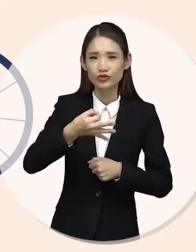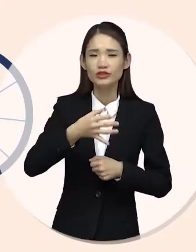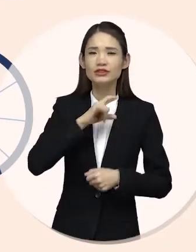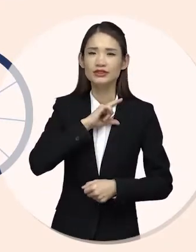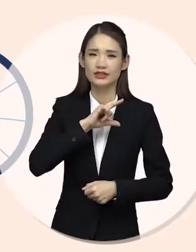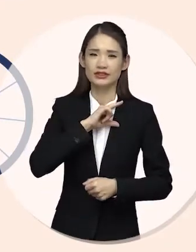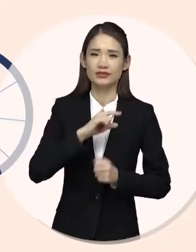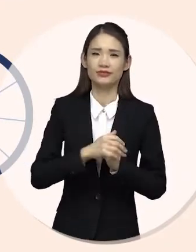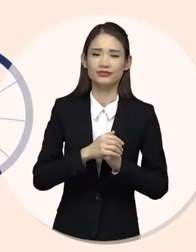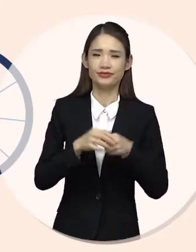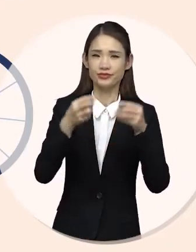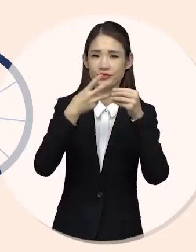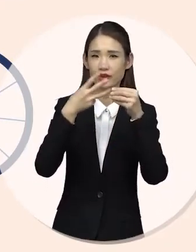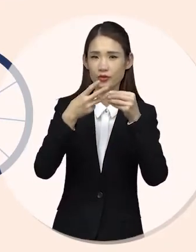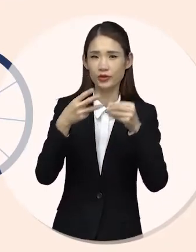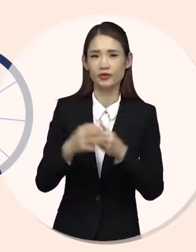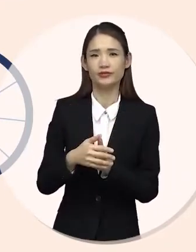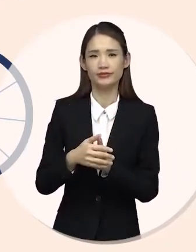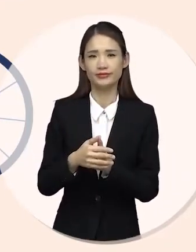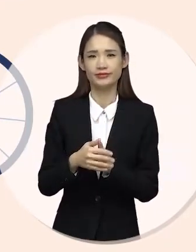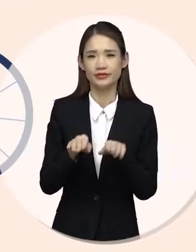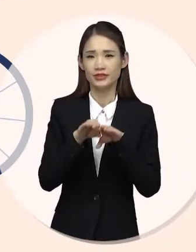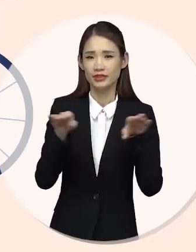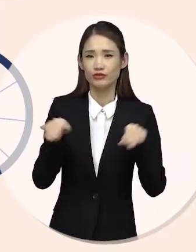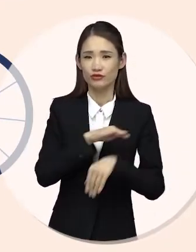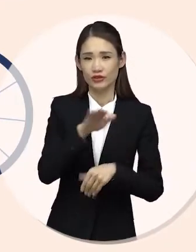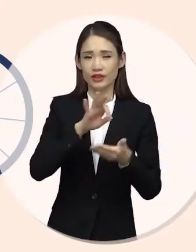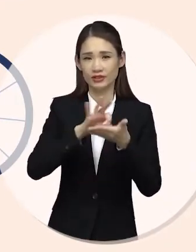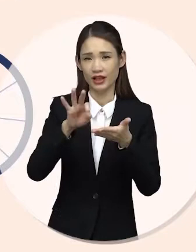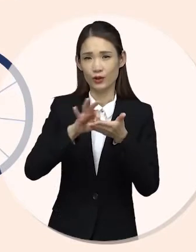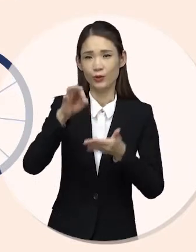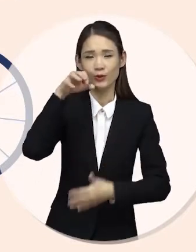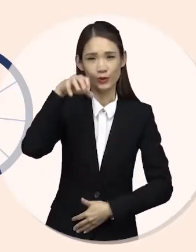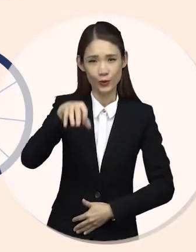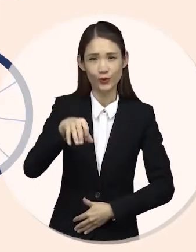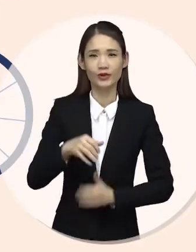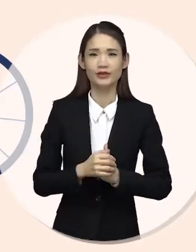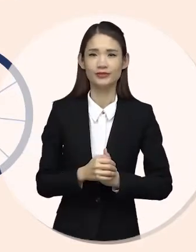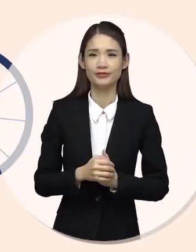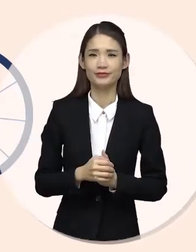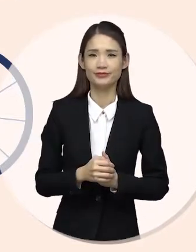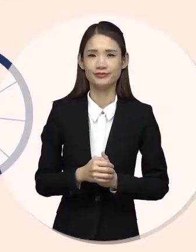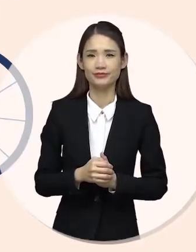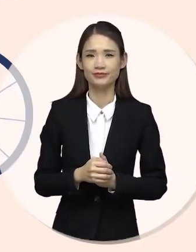호칭. 세 번째 기준, 우리가 사용하는 공간.